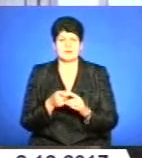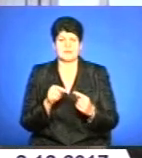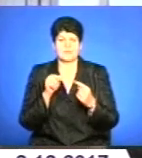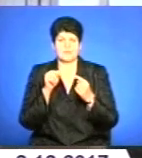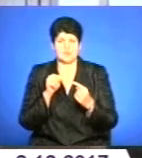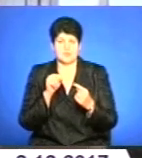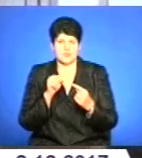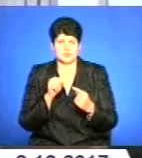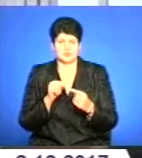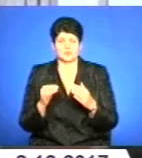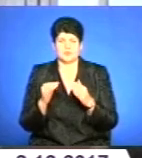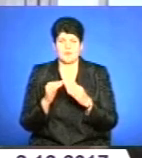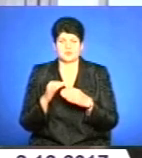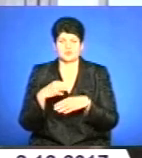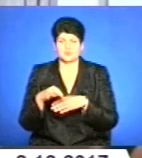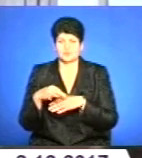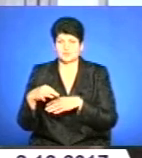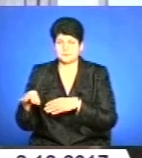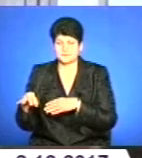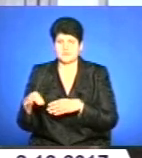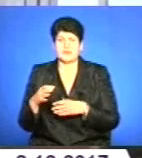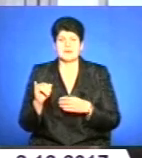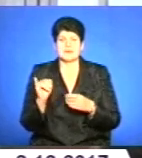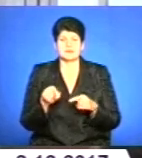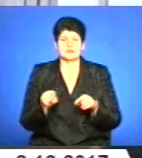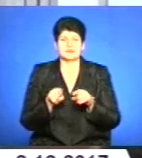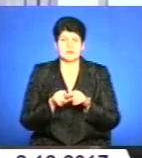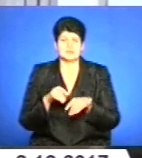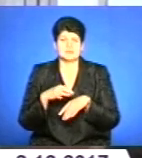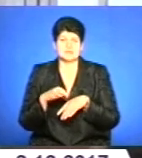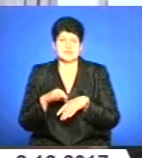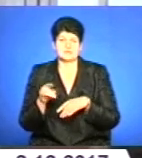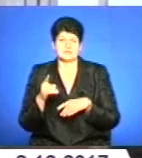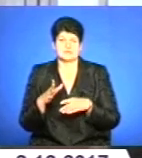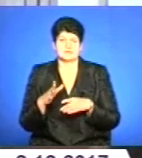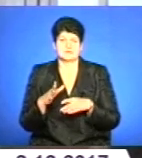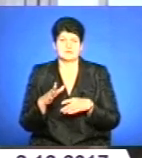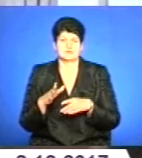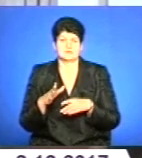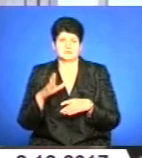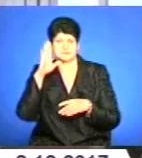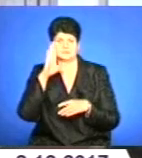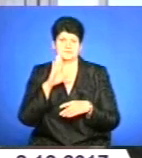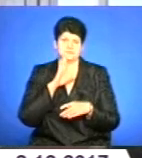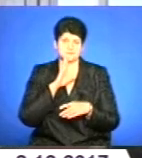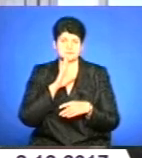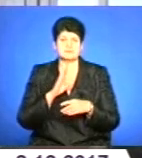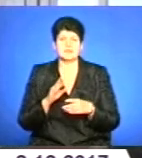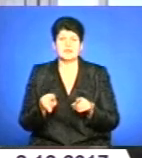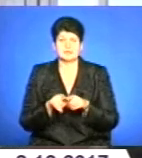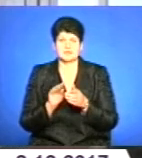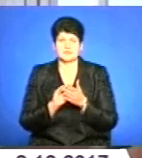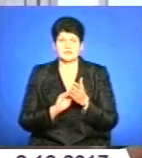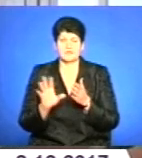також протидії домашньому насильству, а також насильству за ознаками статі. Чітко розписані всі повноваження